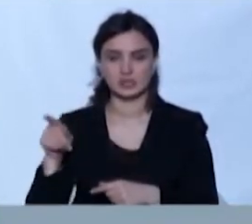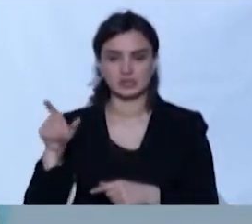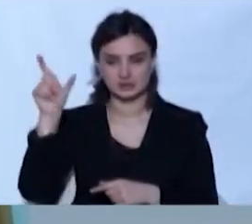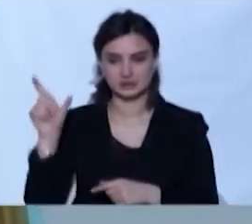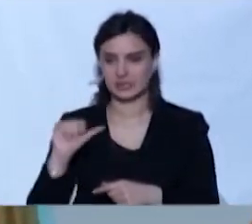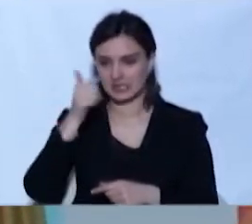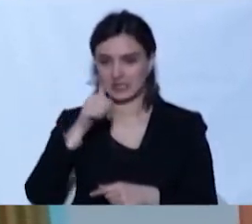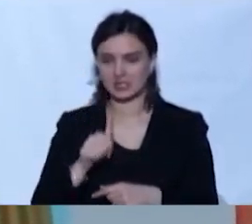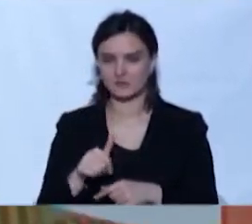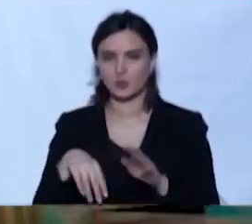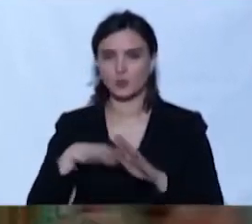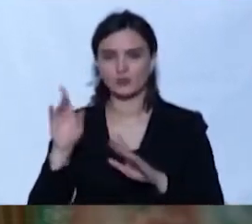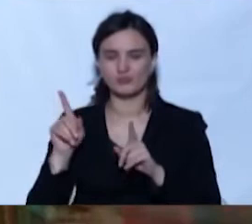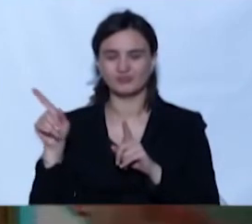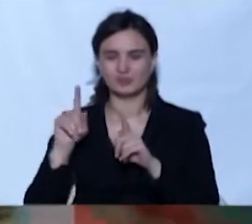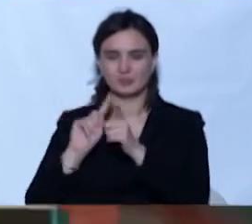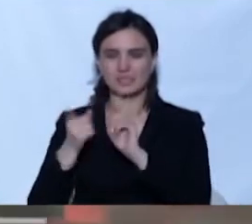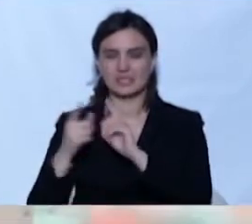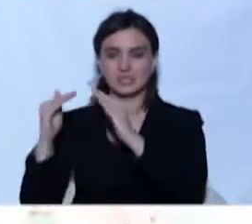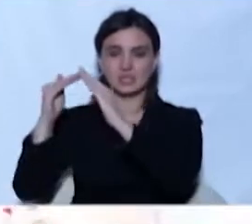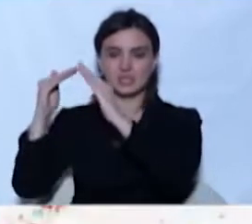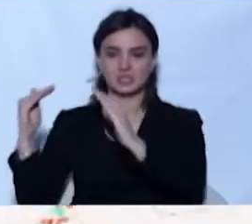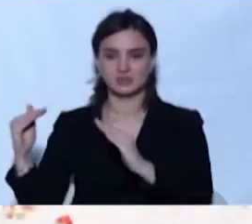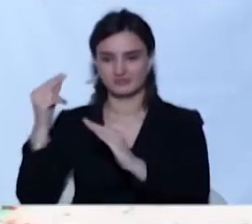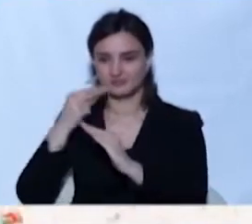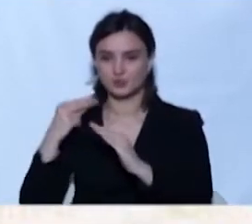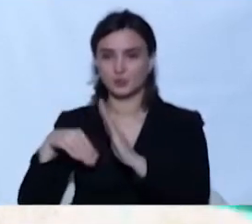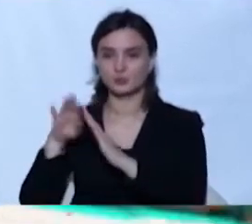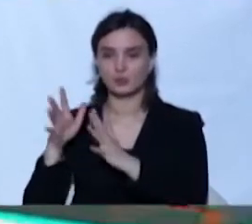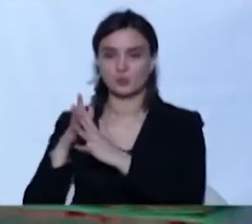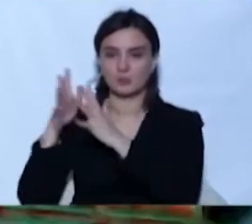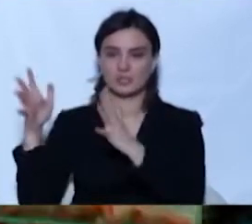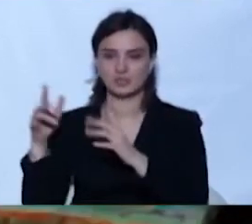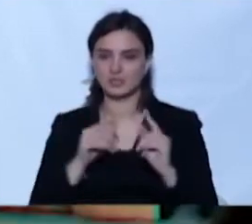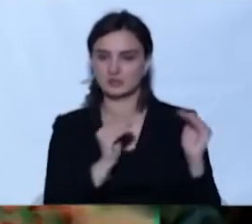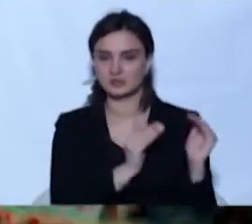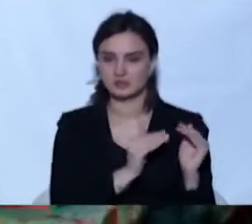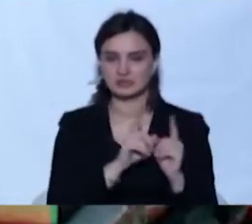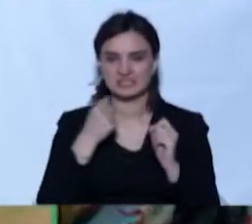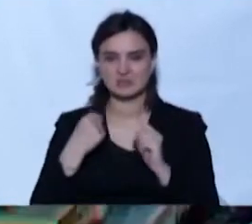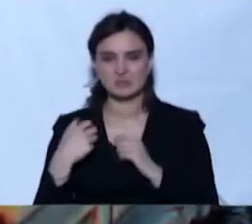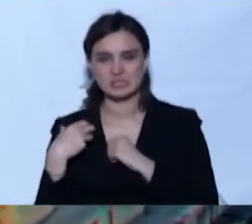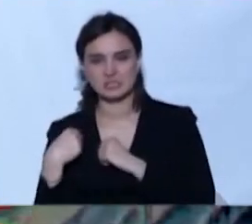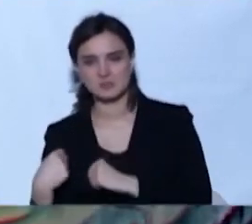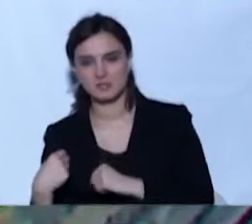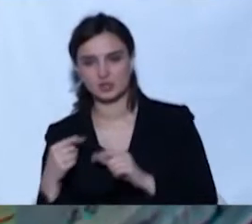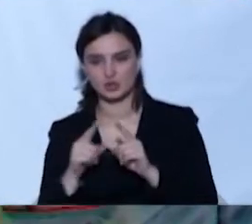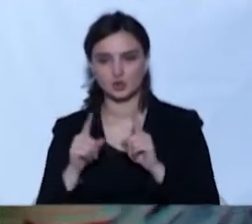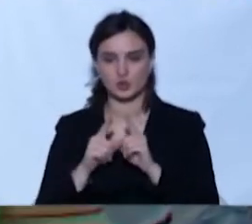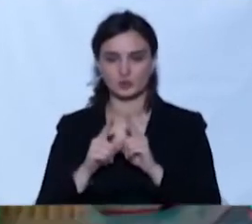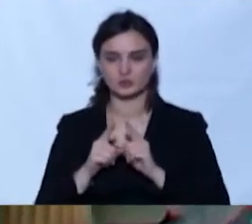უფრო აღემატება ერეხთეიონს, თითქოს აქეთ დაკაჩავს ეს სიმძიმე და აქ აღდგება ის